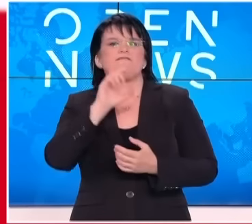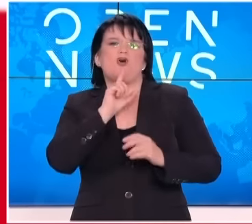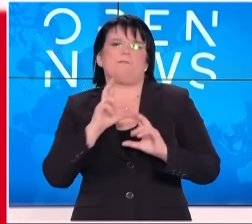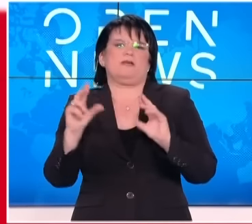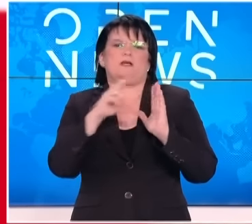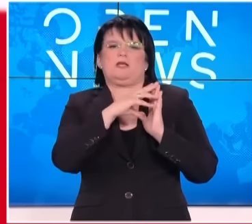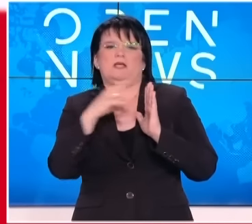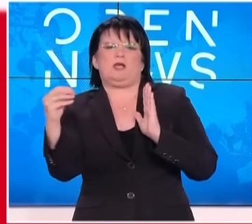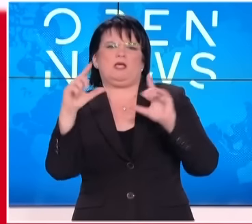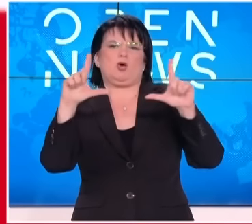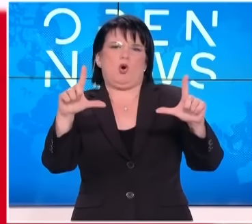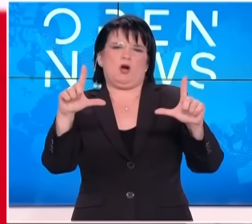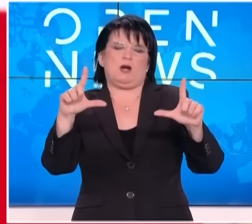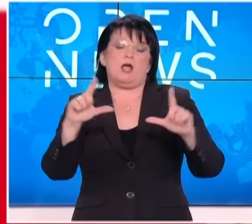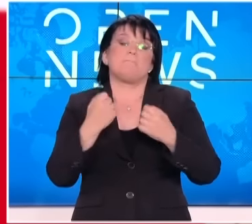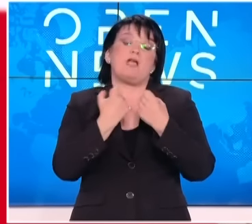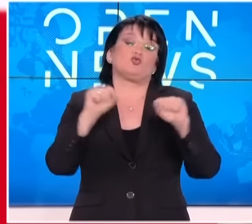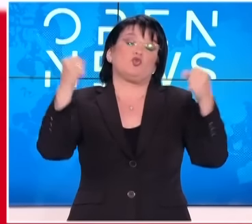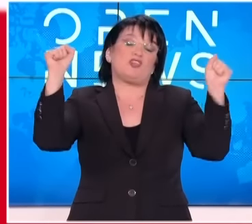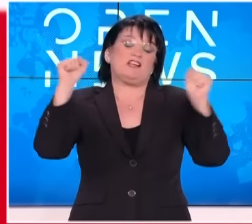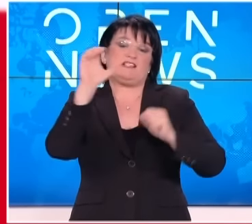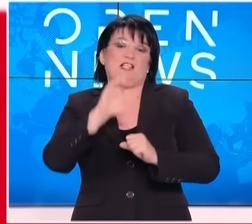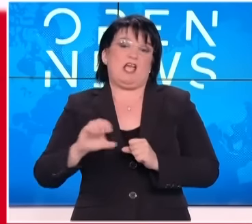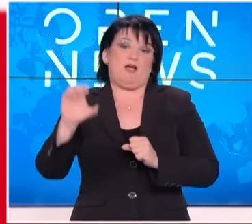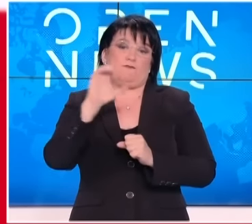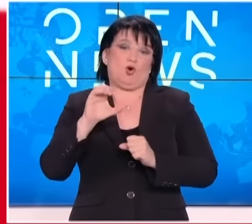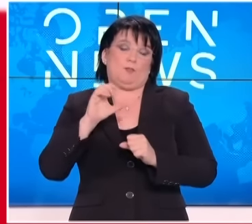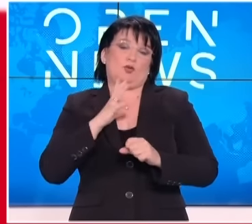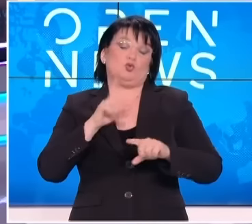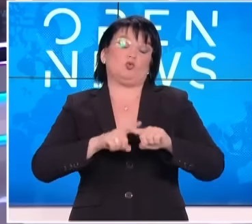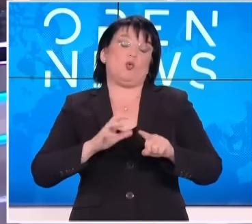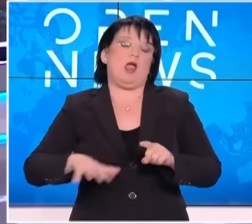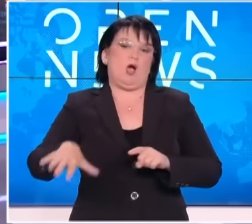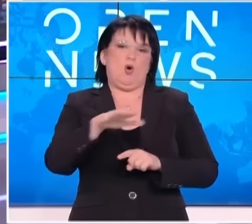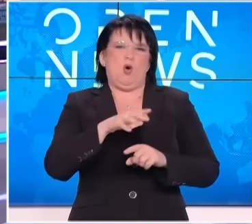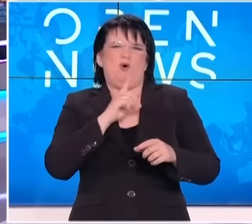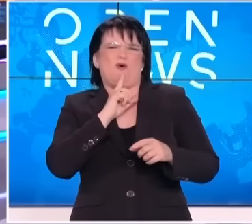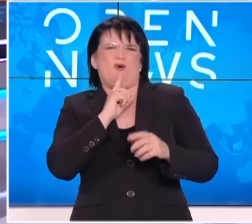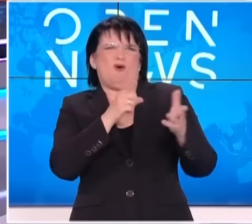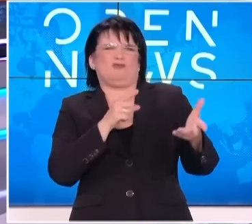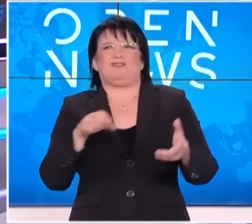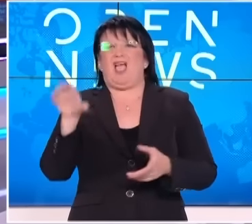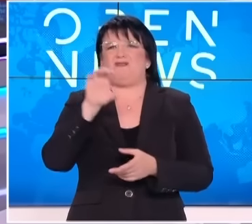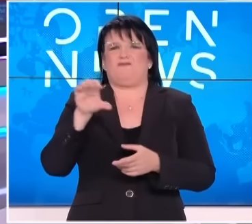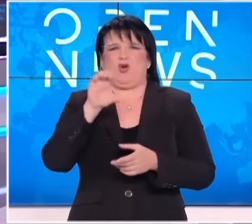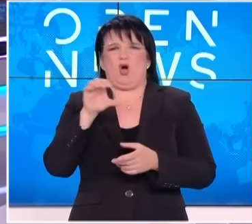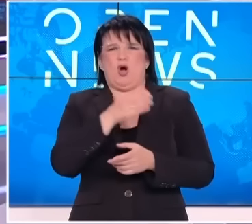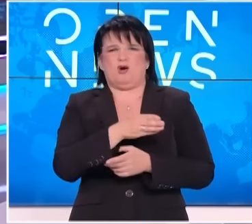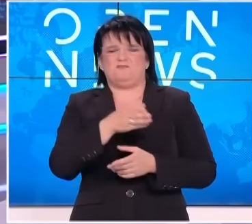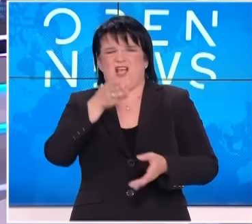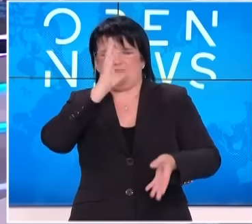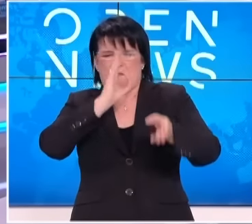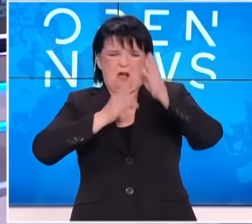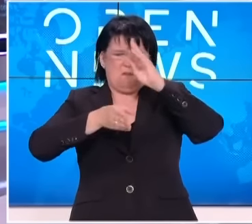είναι μια άλλη ευρώπη για μας είναι η σοσιαλιστική ευρώπη η ευρώπη των λαών όχι αυτό εδώ η ευρώπη της